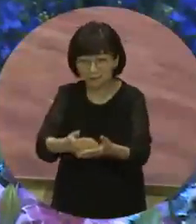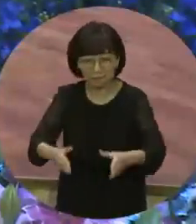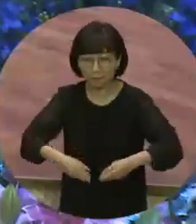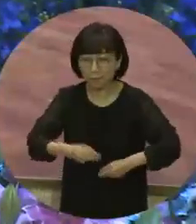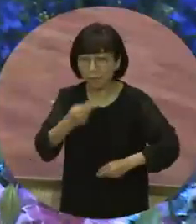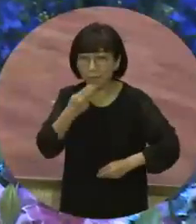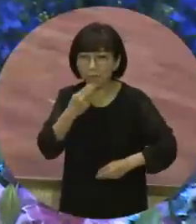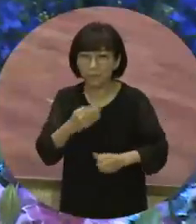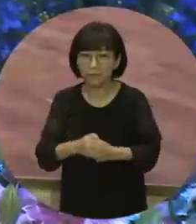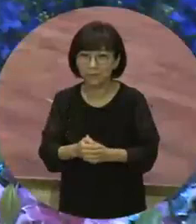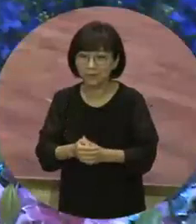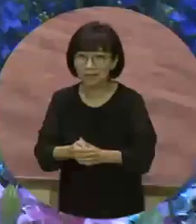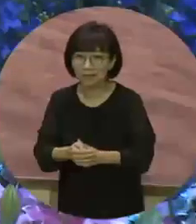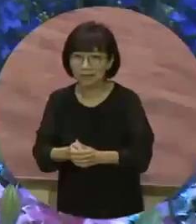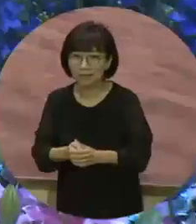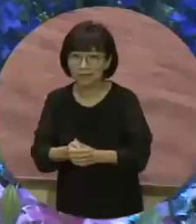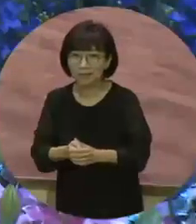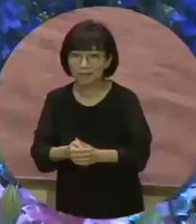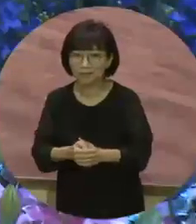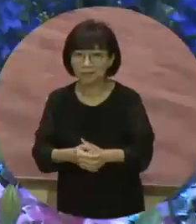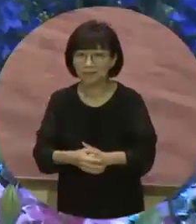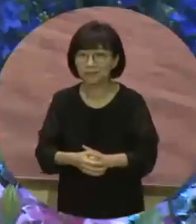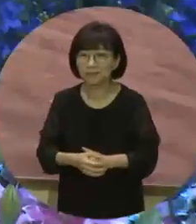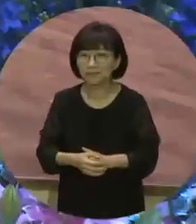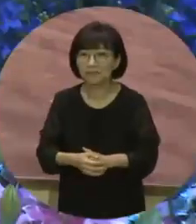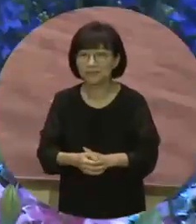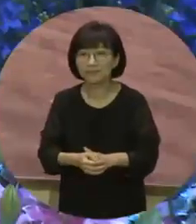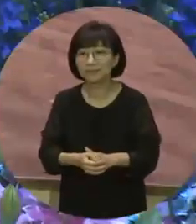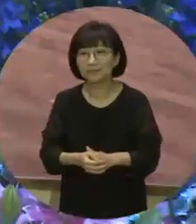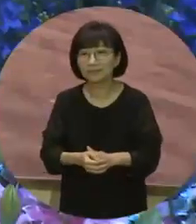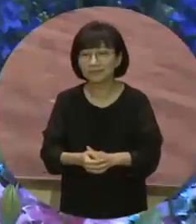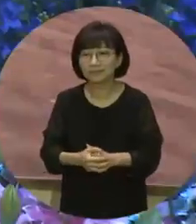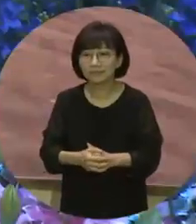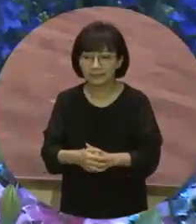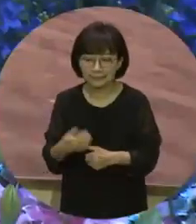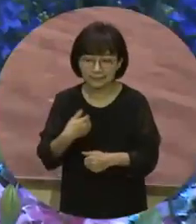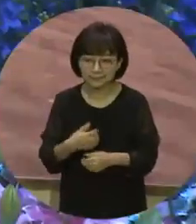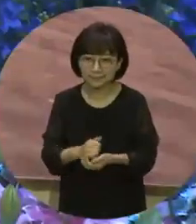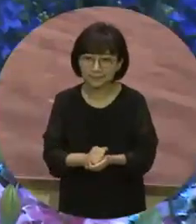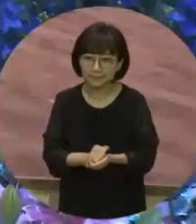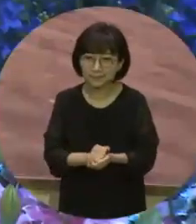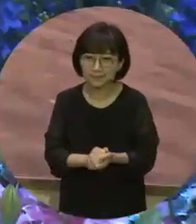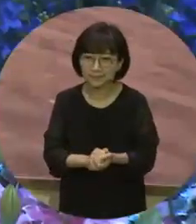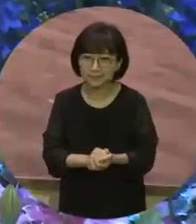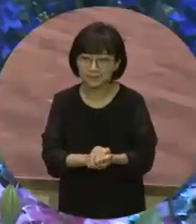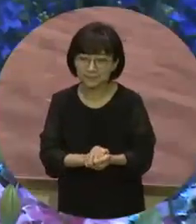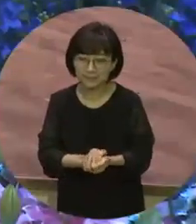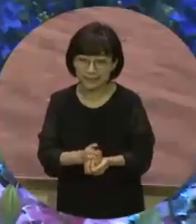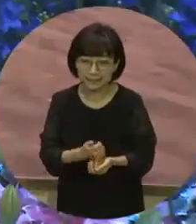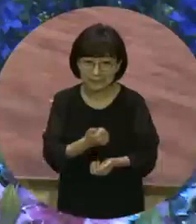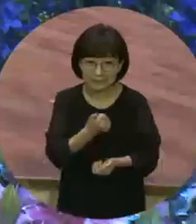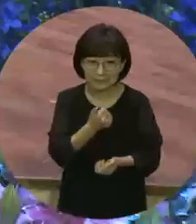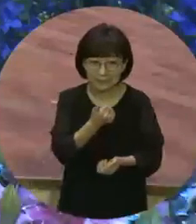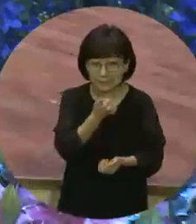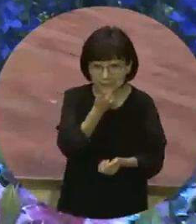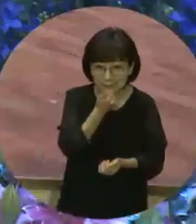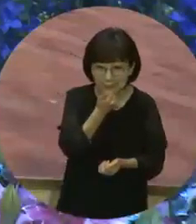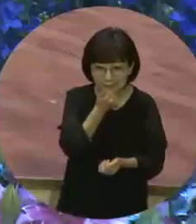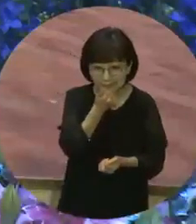그런데 이런 이삭의 의중을 알고 애굽으로 내려가려고 이제 구순을 발른 이거